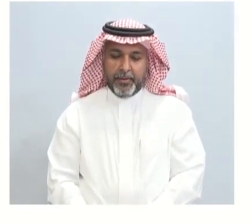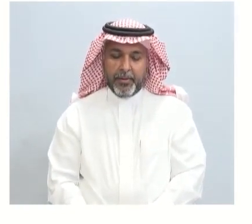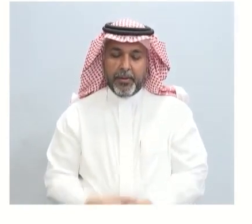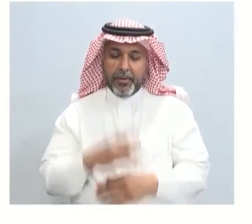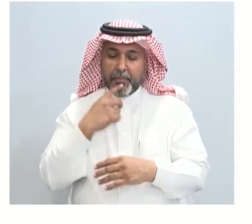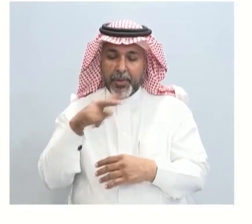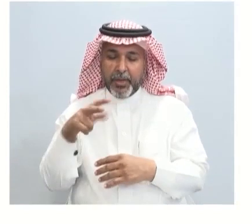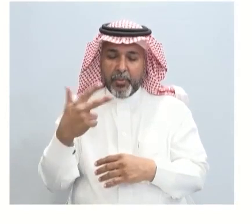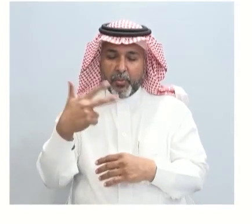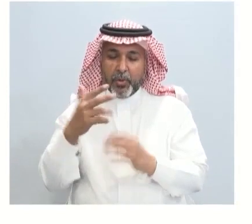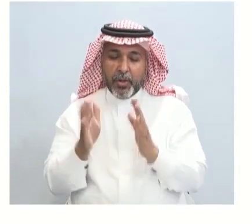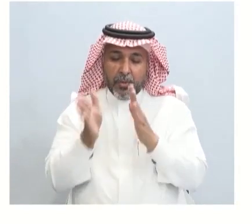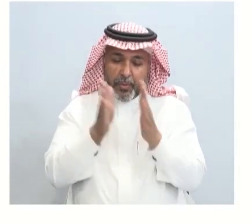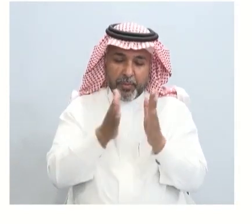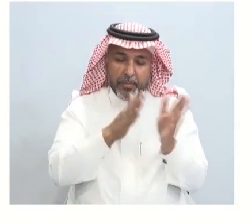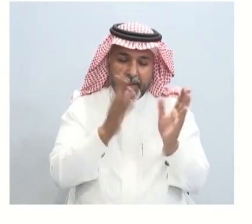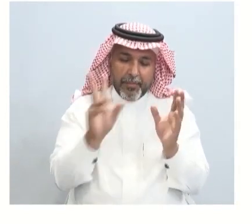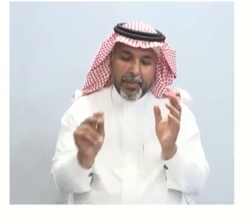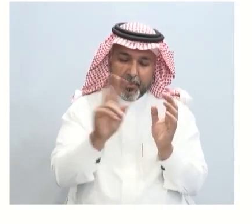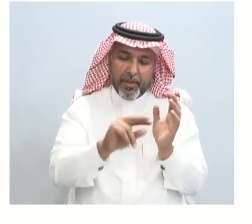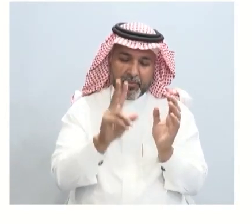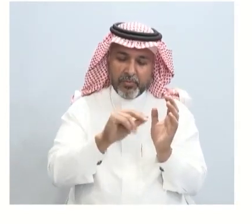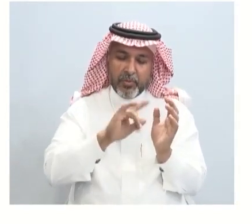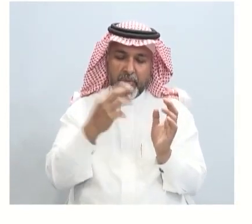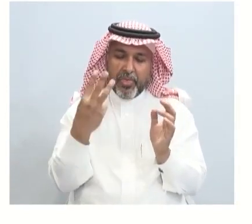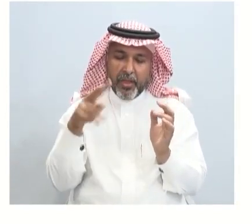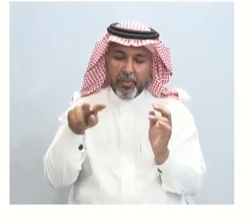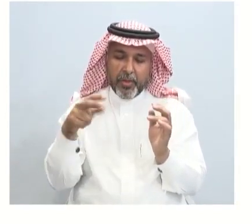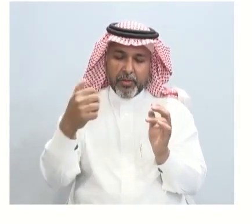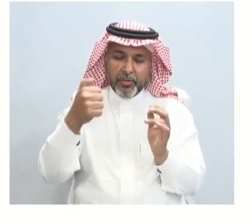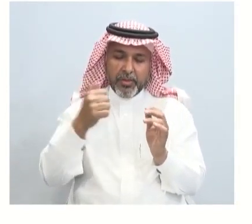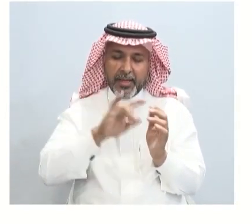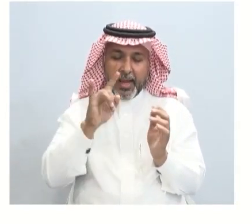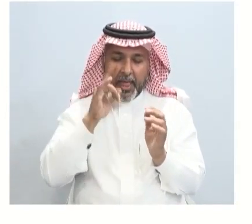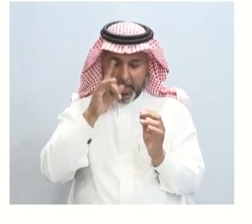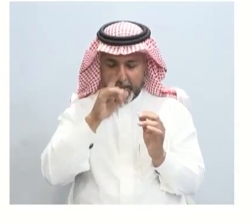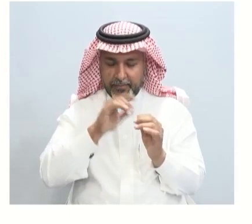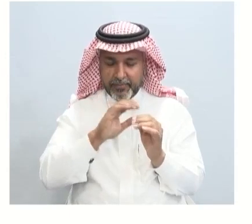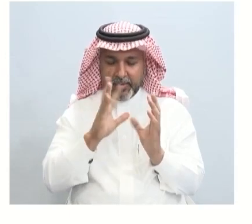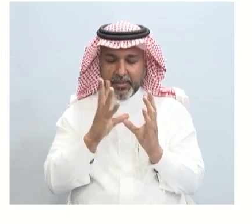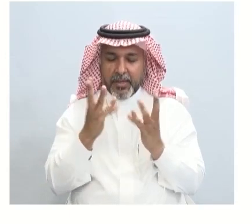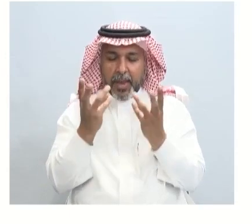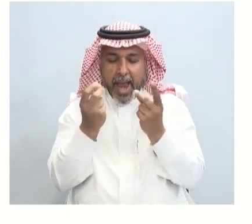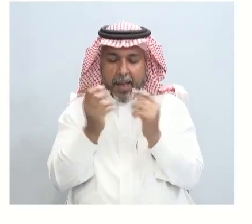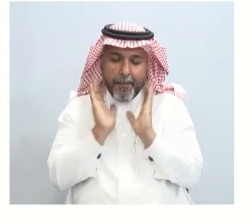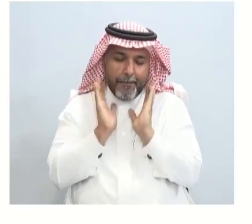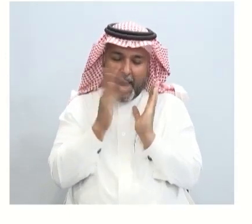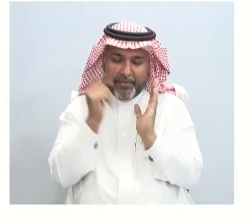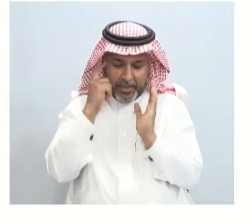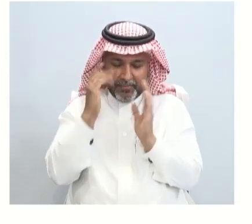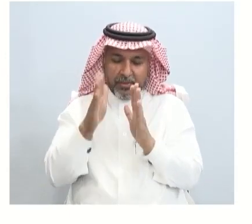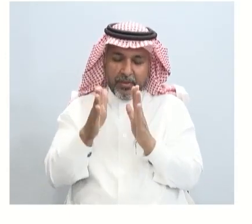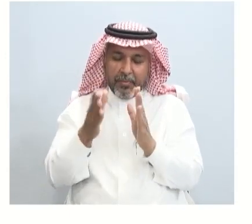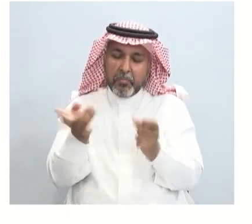ال 180 يعني 180 360 540 اي عدد اي زاويه من مضاعفات ال